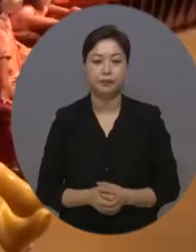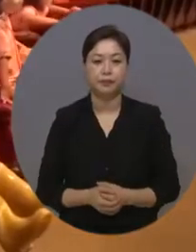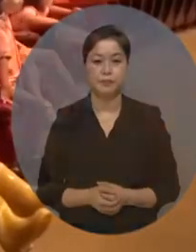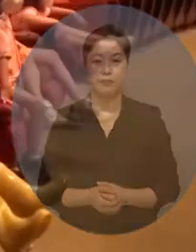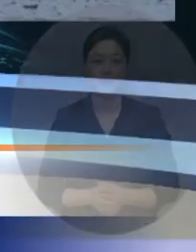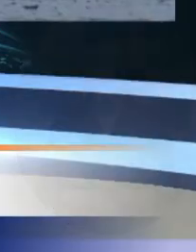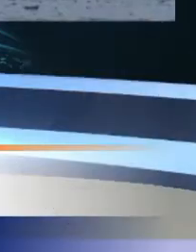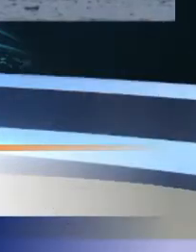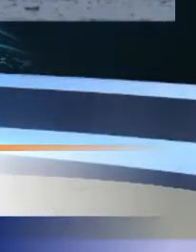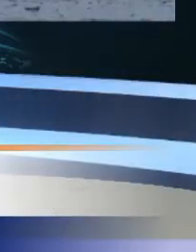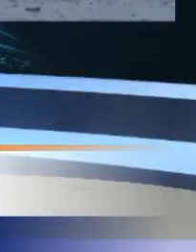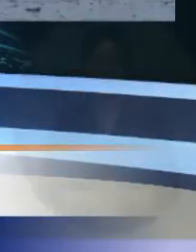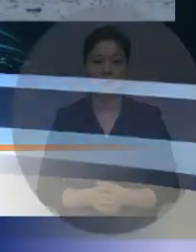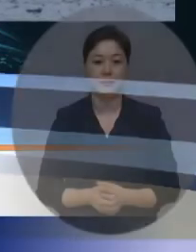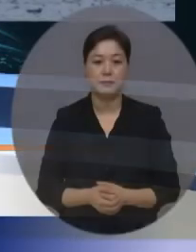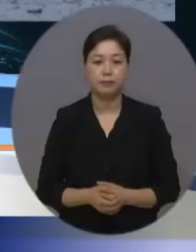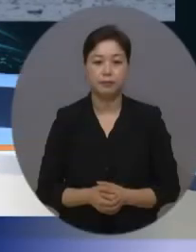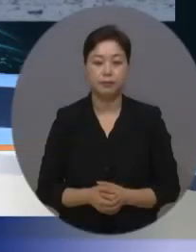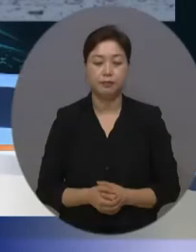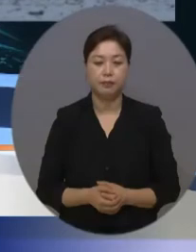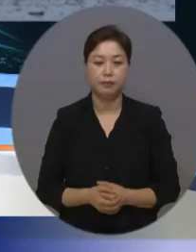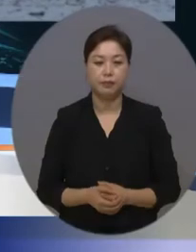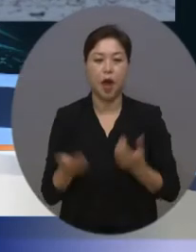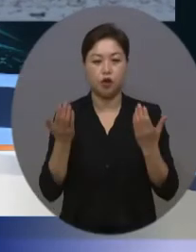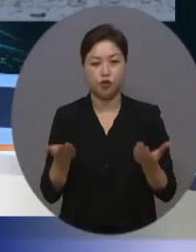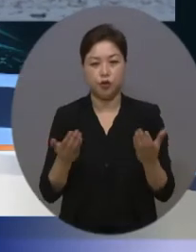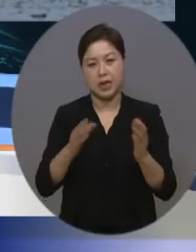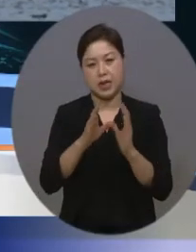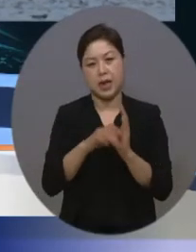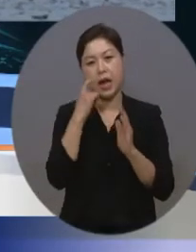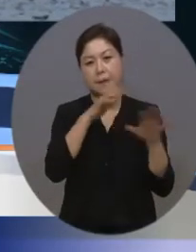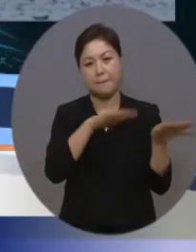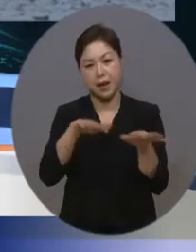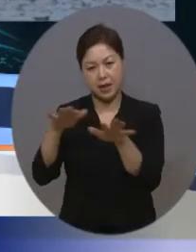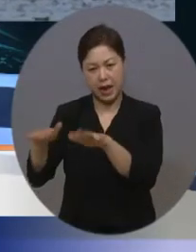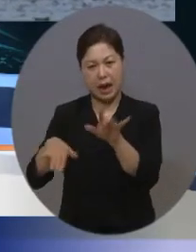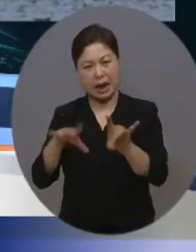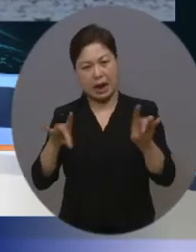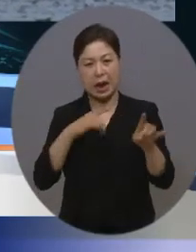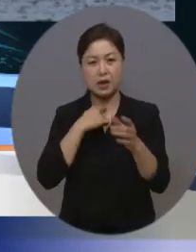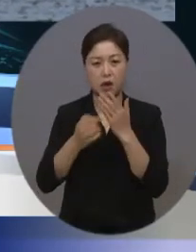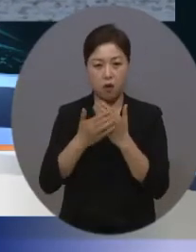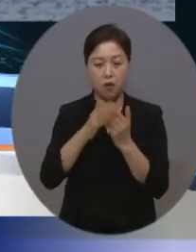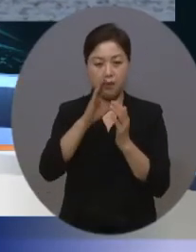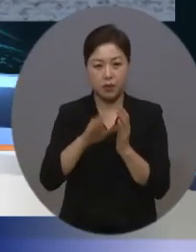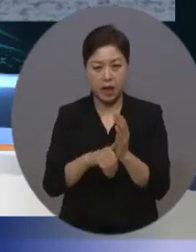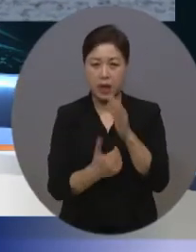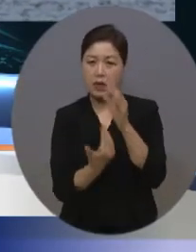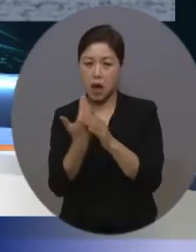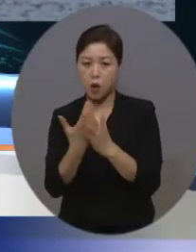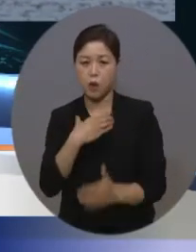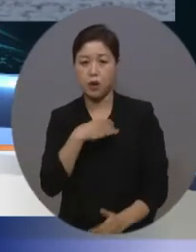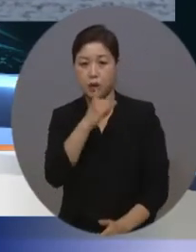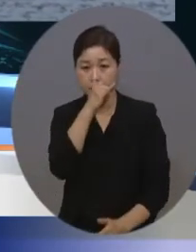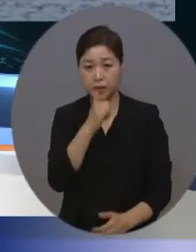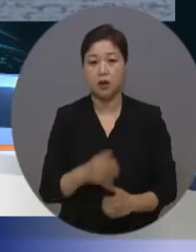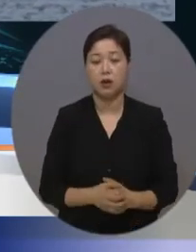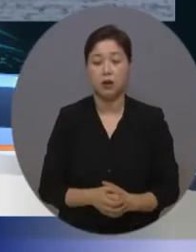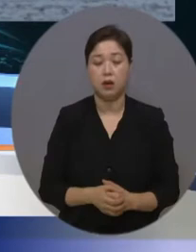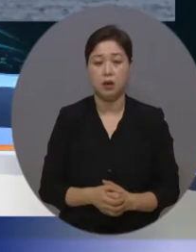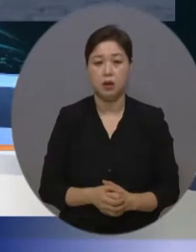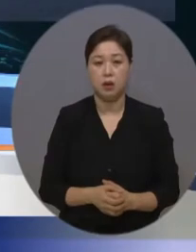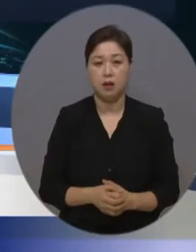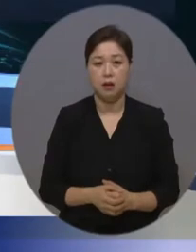최정원입니다. 본격적인 휴가철을 맞아 바닷가 갯벌 체험 등에서 안전사고가 일어날 수 있는데요.